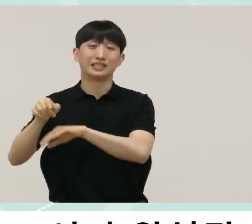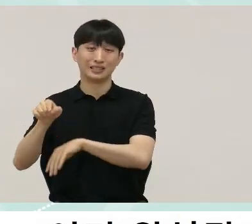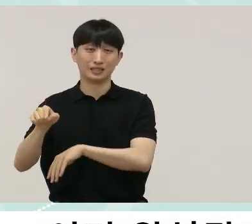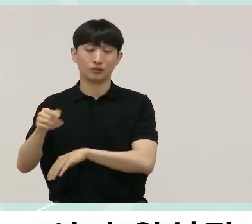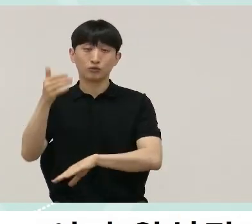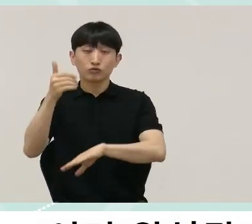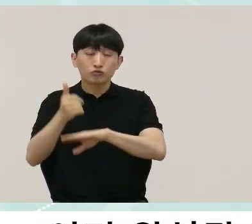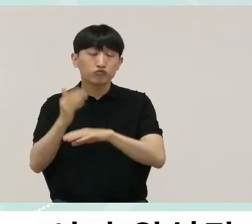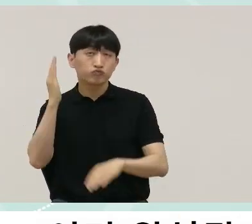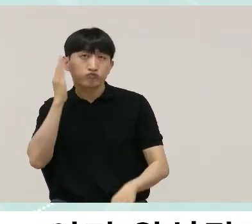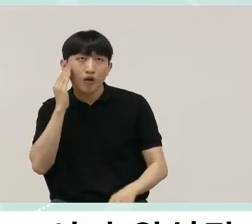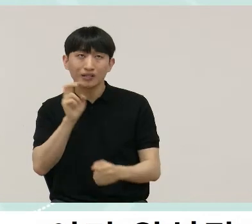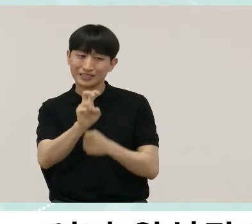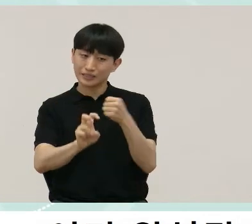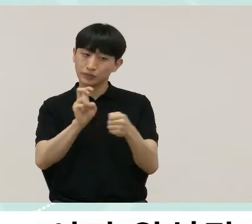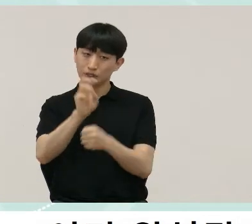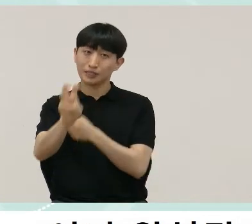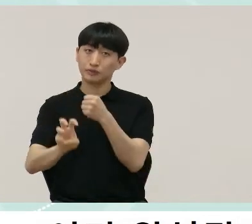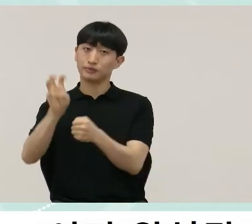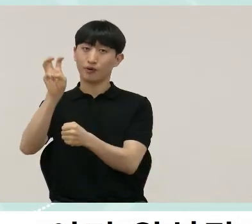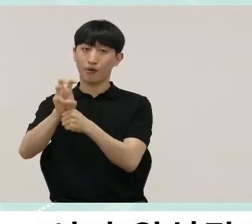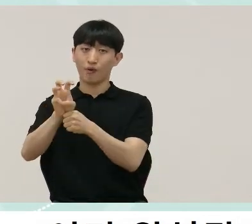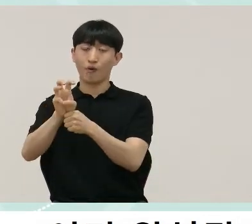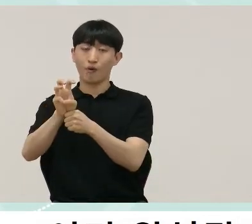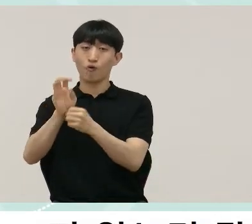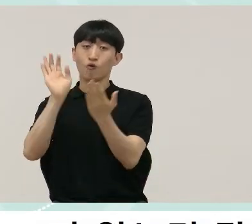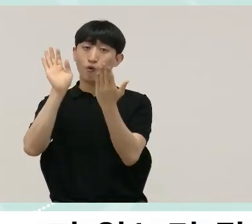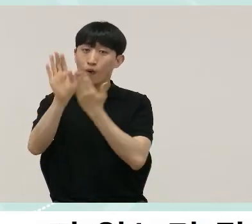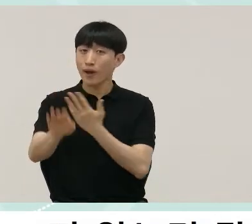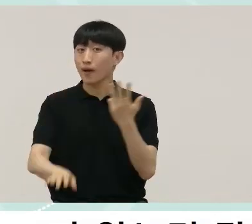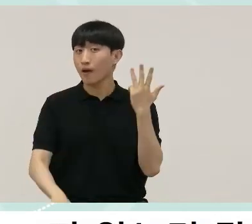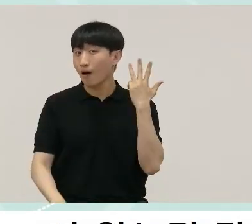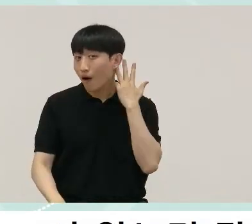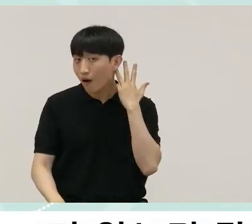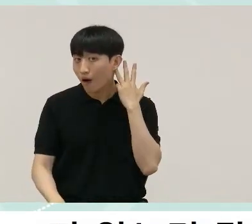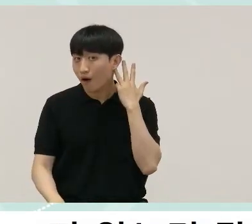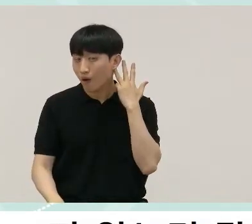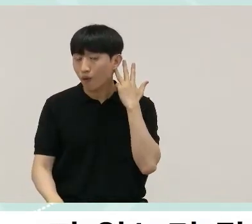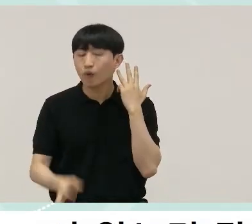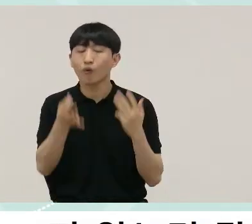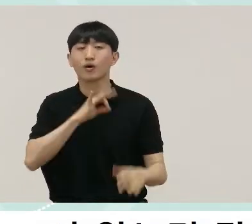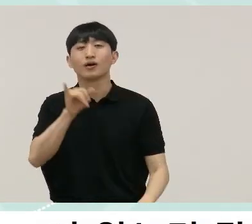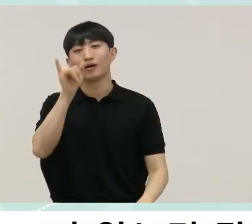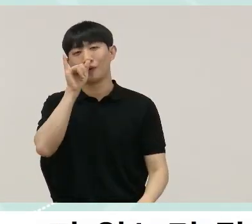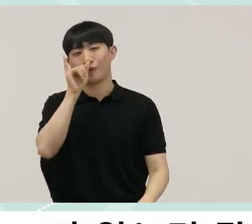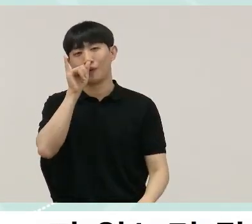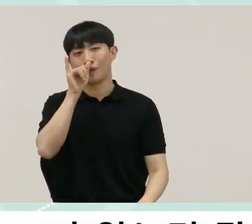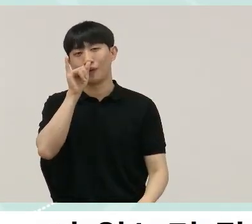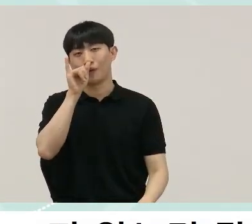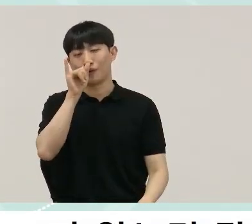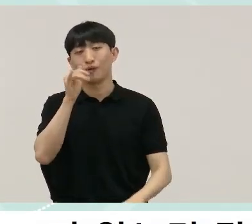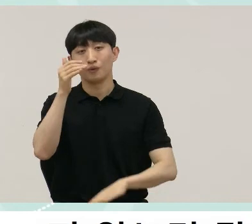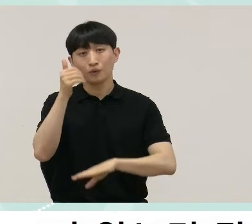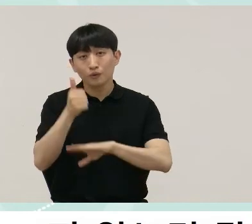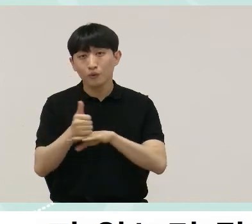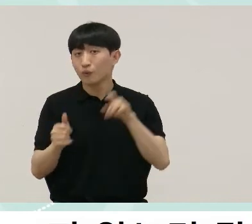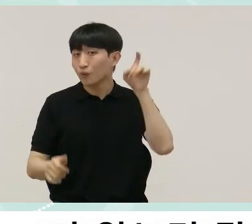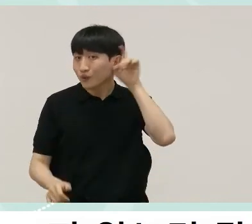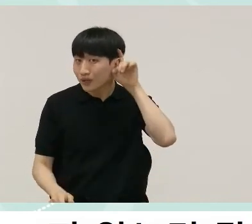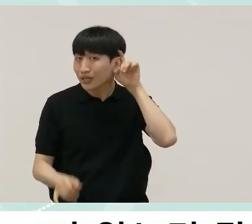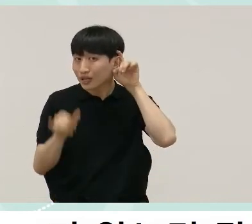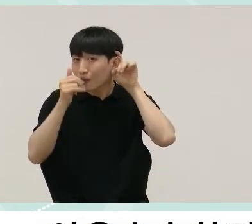20년, 30년 이내에 인공호흡 수술하면 효과가 워낙 좋기 때문에 보청기를 사용하지